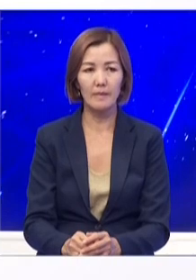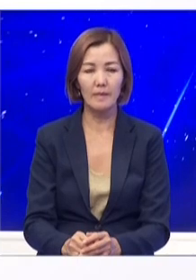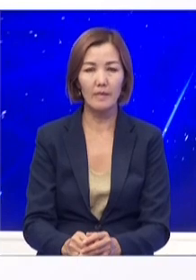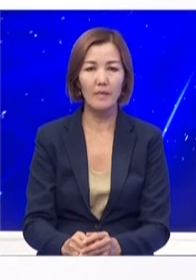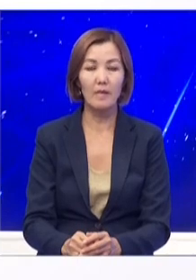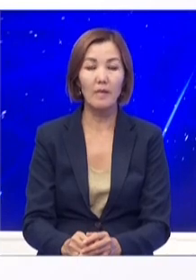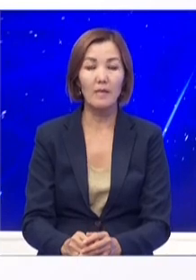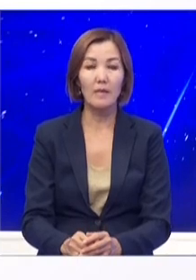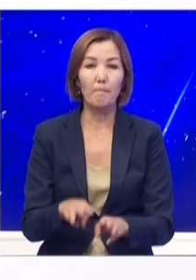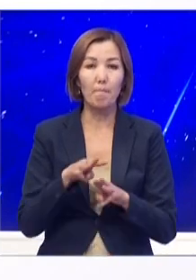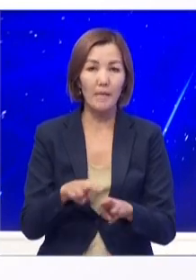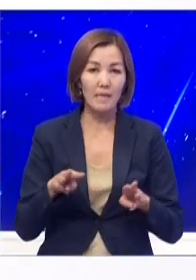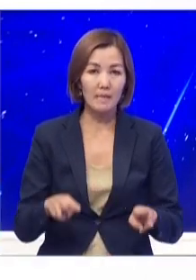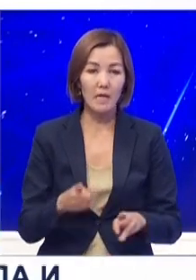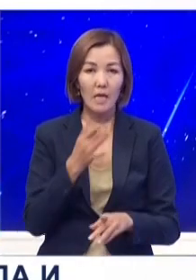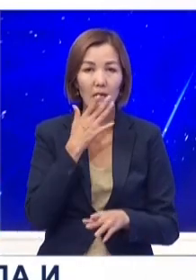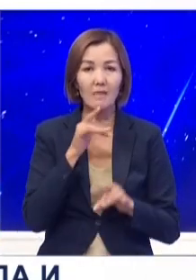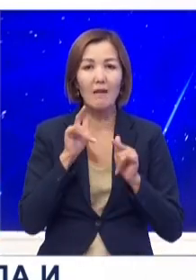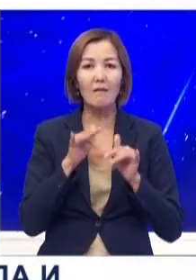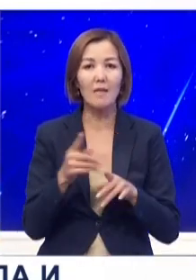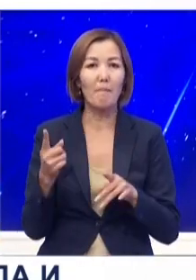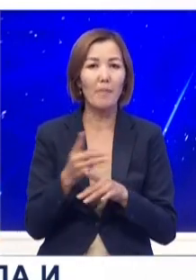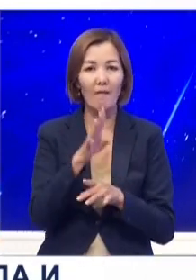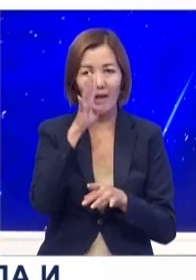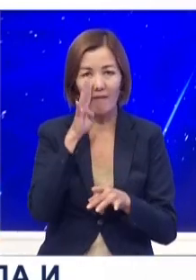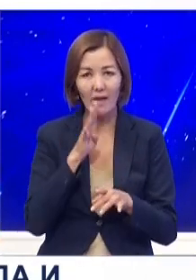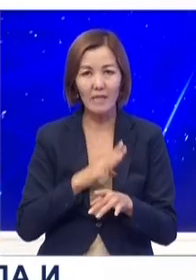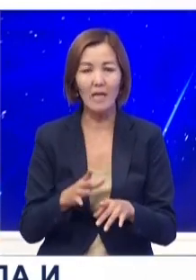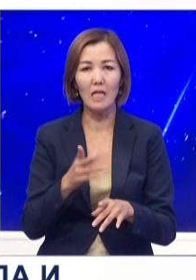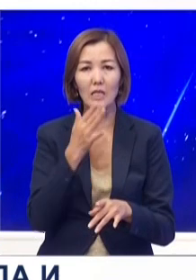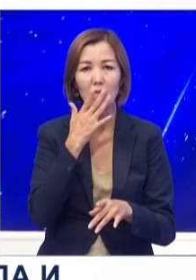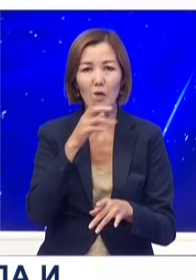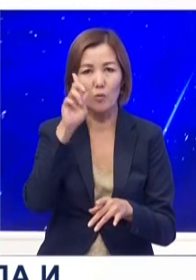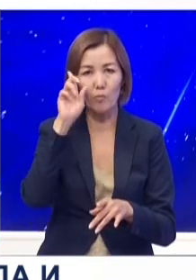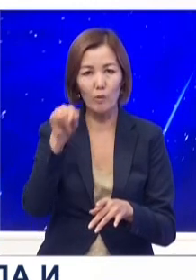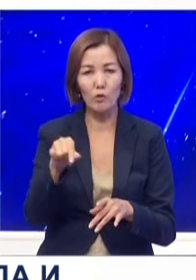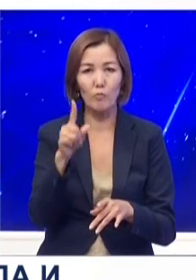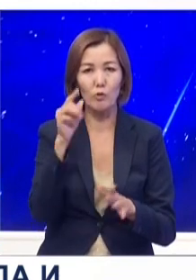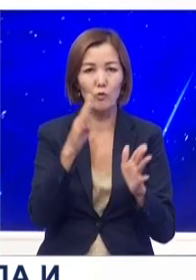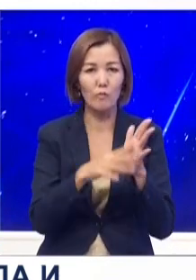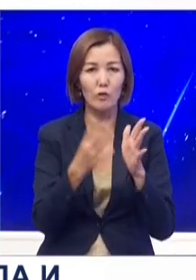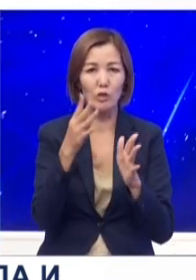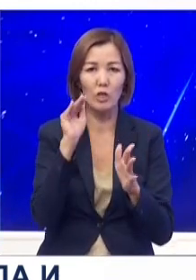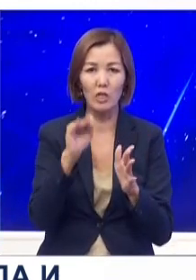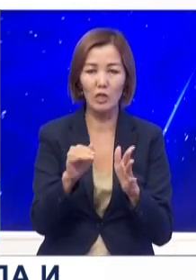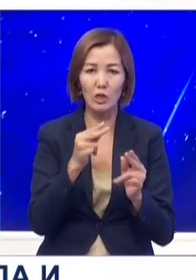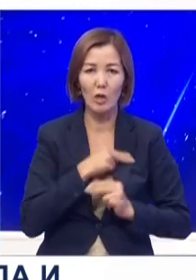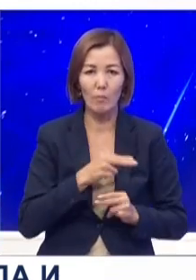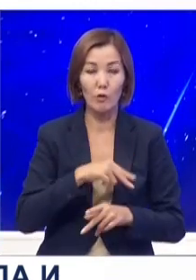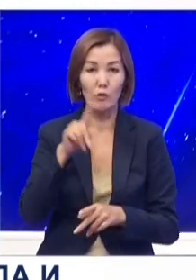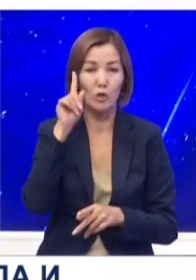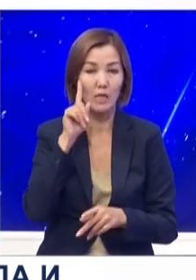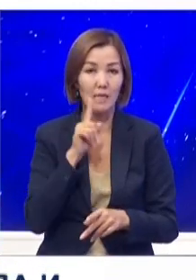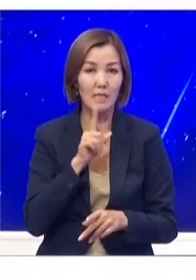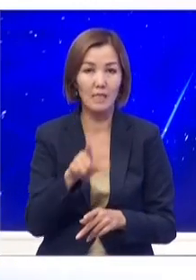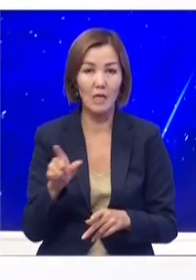По данным Министерства иностранных дел, за первый квартал текущего года за рубежом находится более 194 тысяч работающих граждан